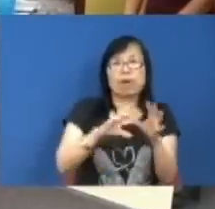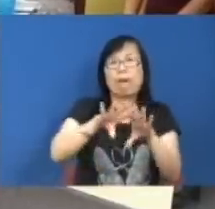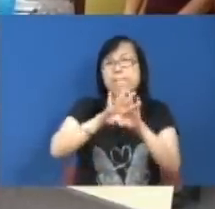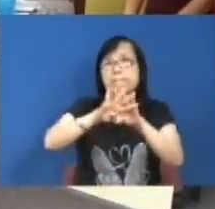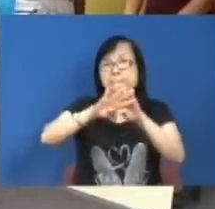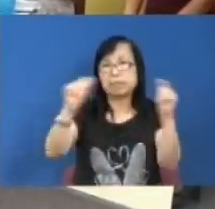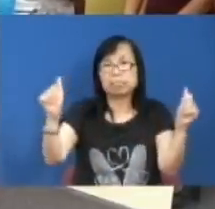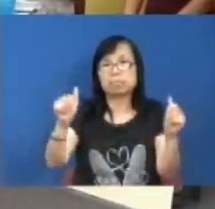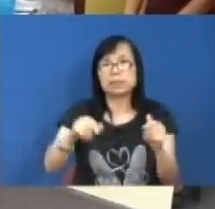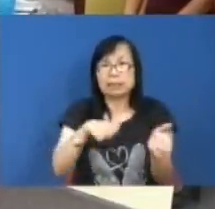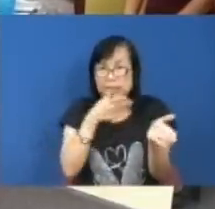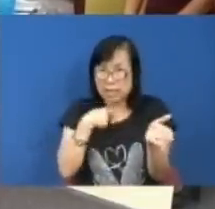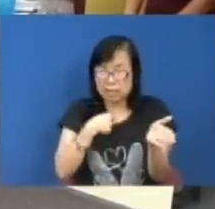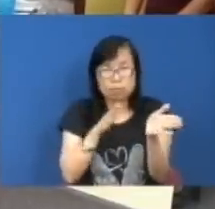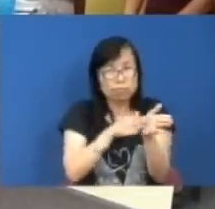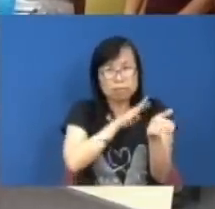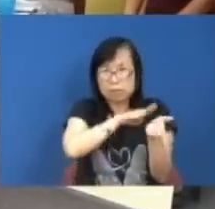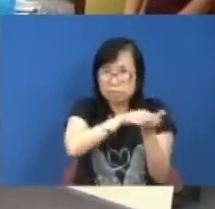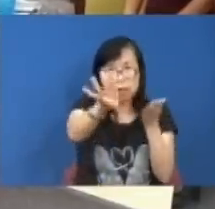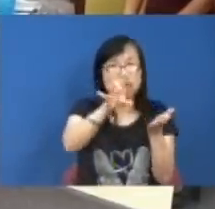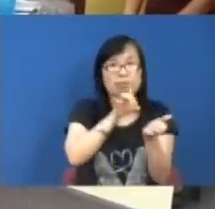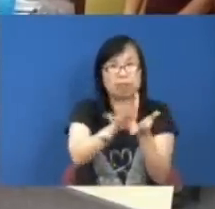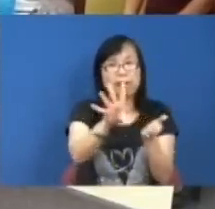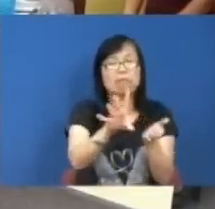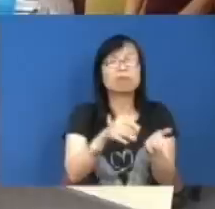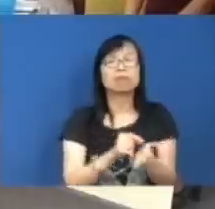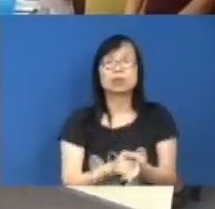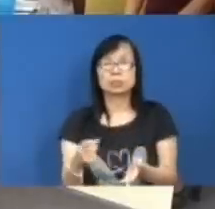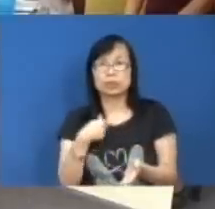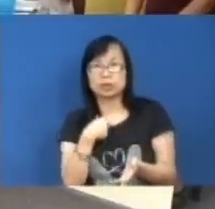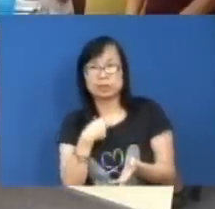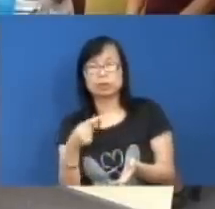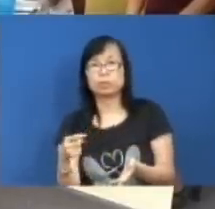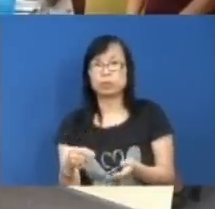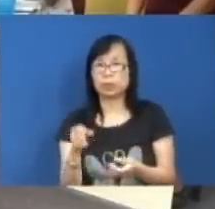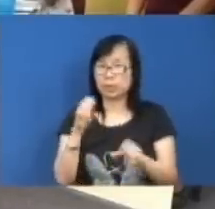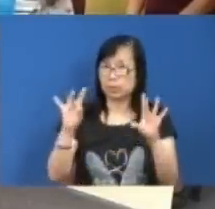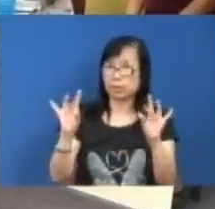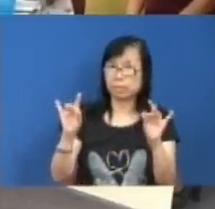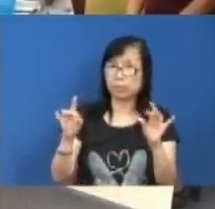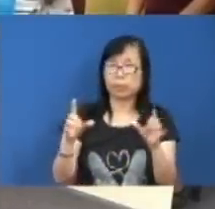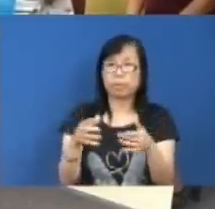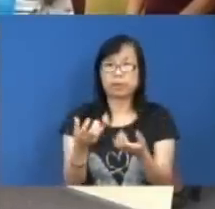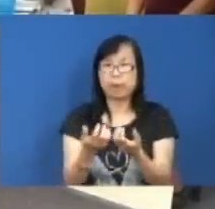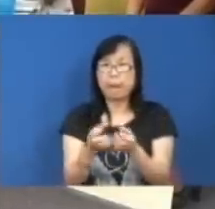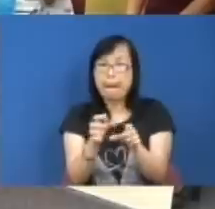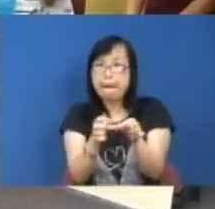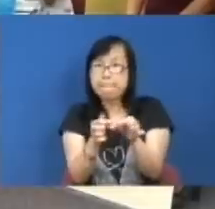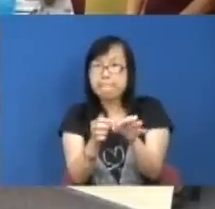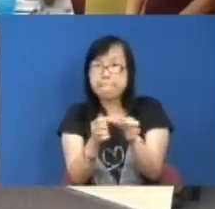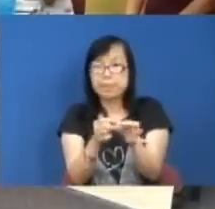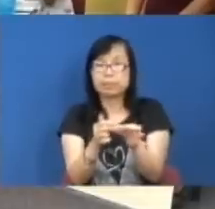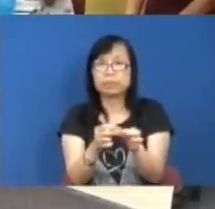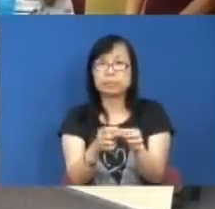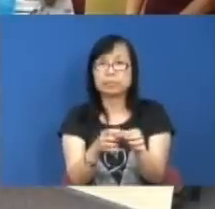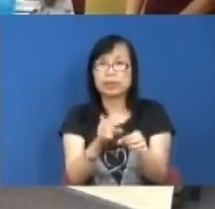油，因為你要剷走它已經沒有用，因為附著力已經影響了，所以我們會用這一類型的濕度標。我們牆底的要求就是